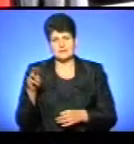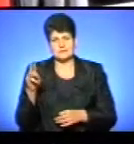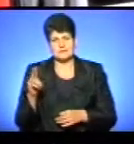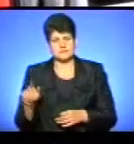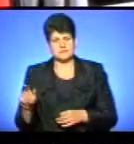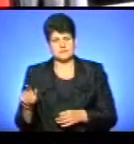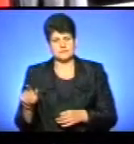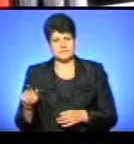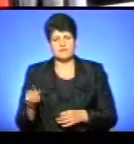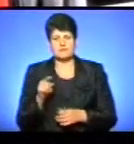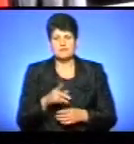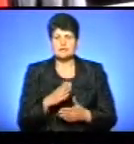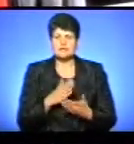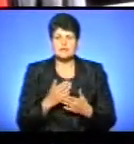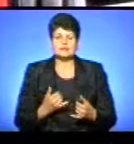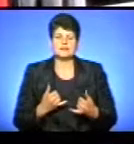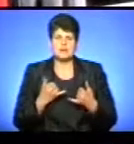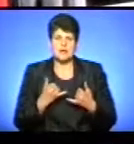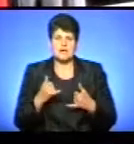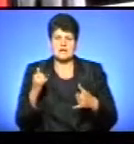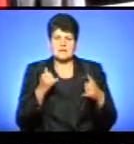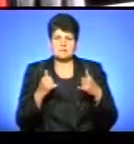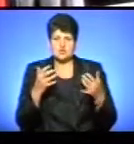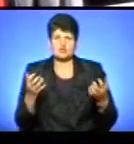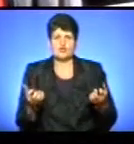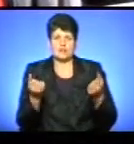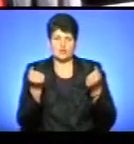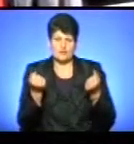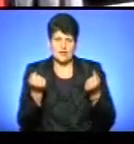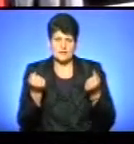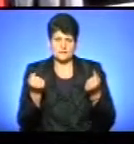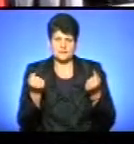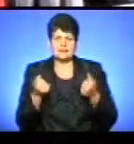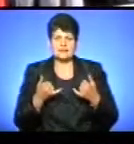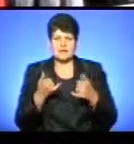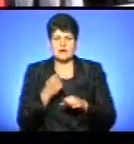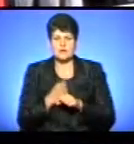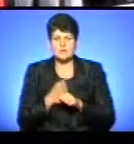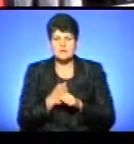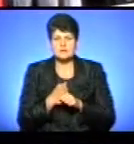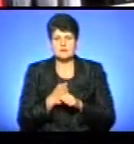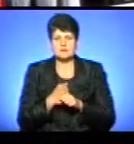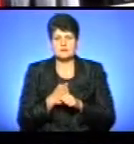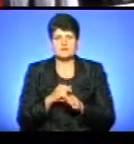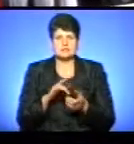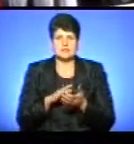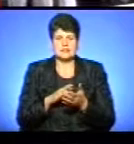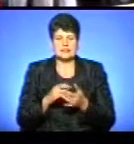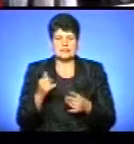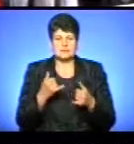Він призначений для хімічного рятування, тобто для робіт в осередку хімічної